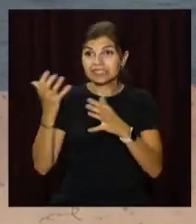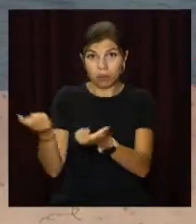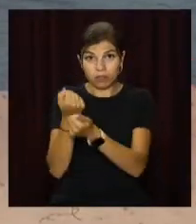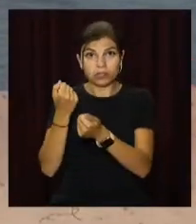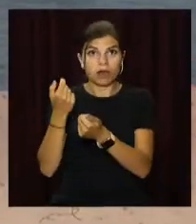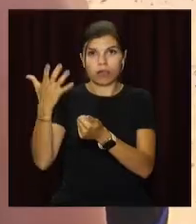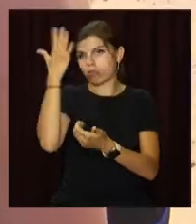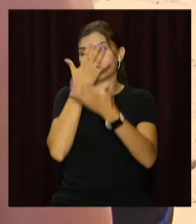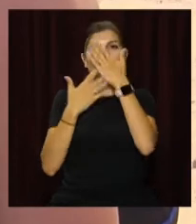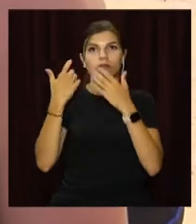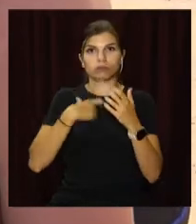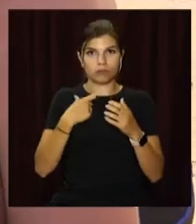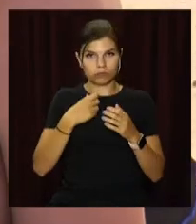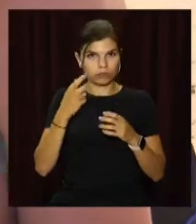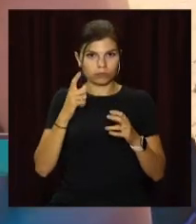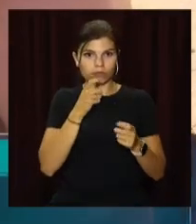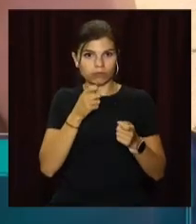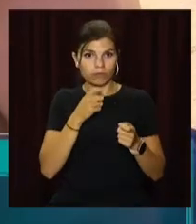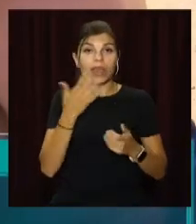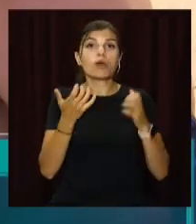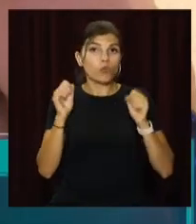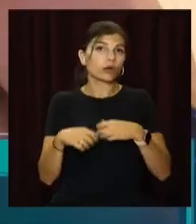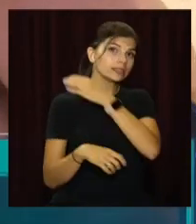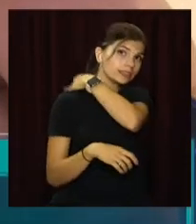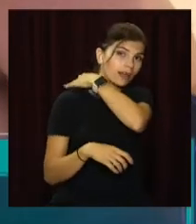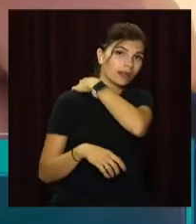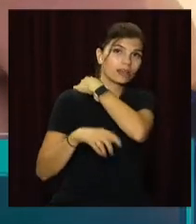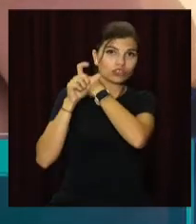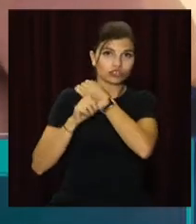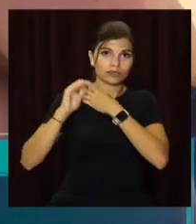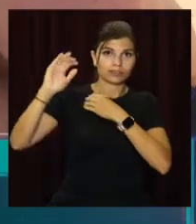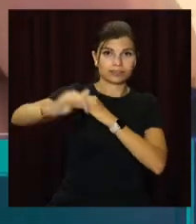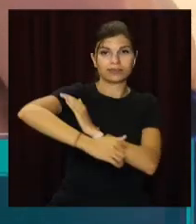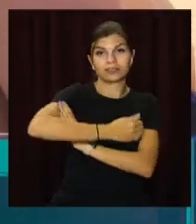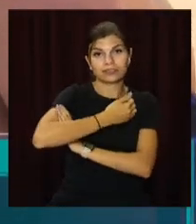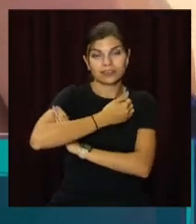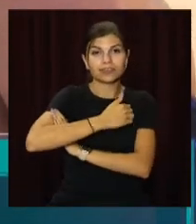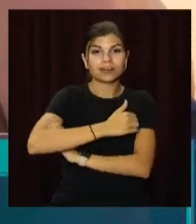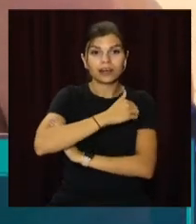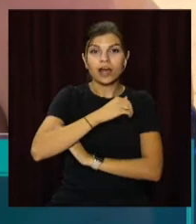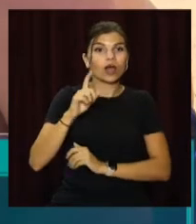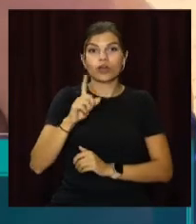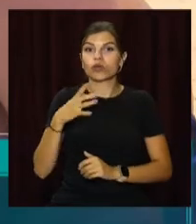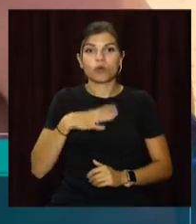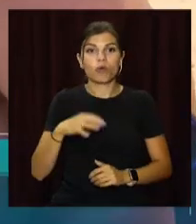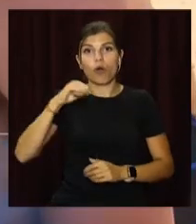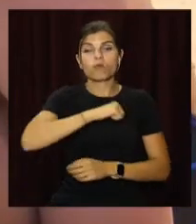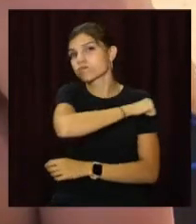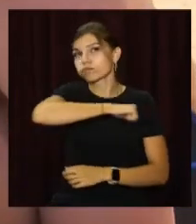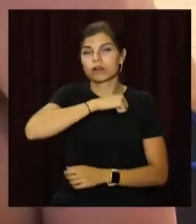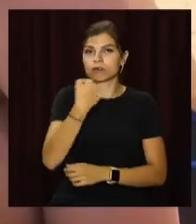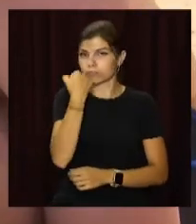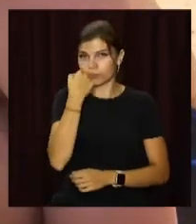себе. Якщо вам можна, то обережно ззаду, хапаючи людини під руки, щоб вона не врізала тобі локтем в голову,